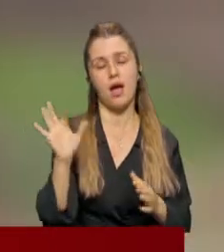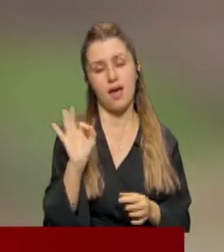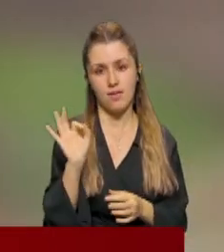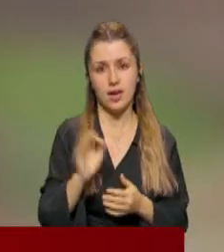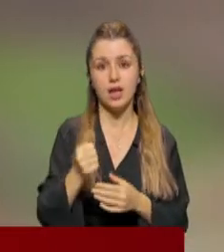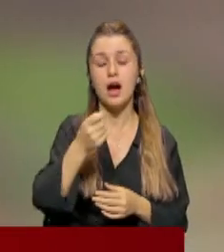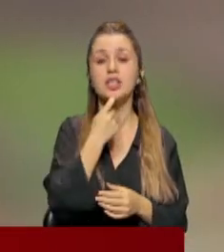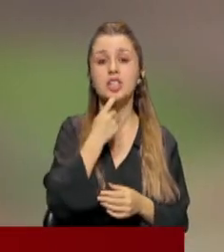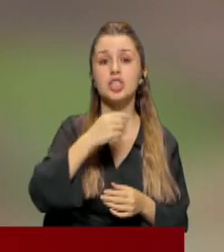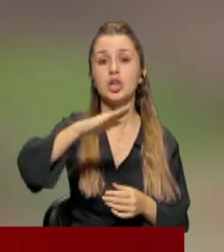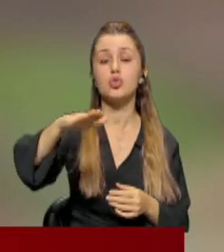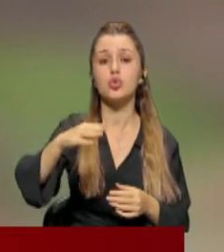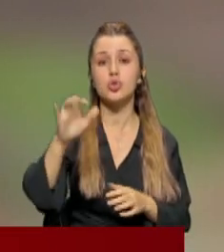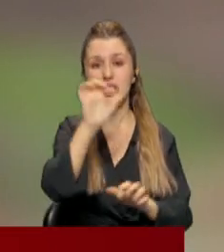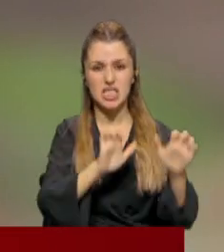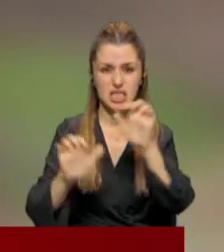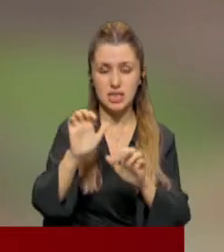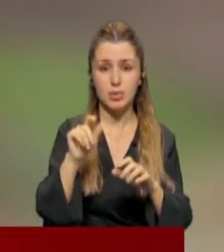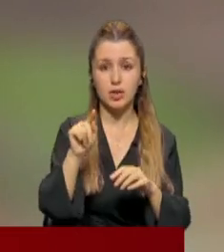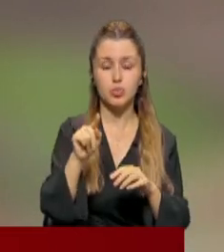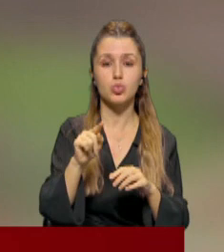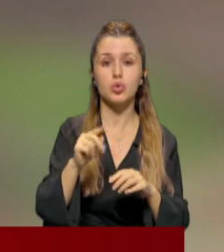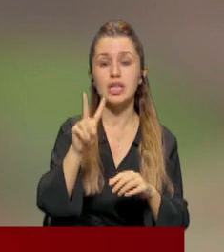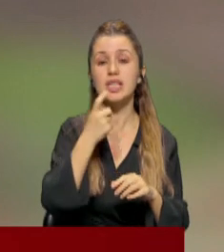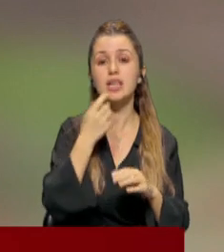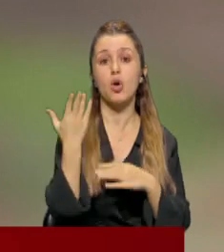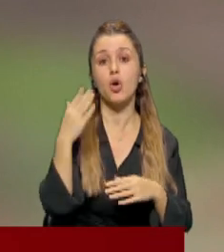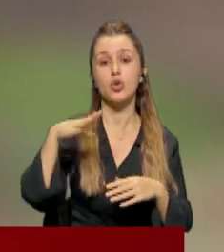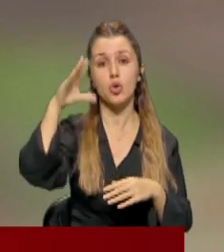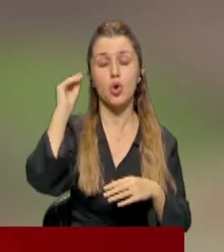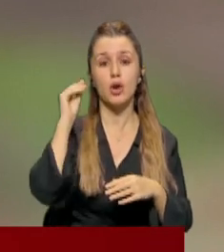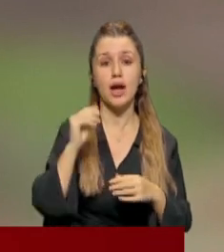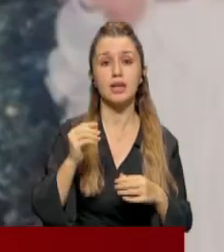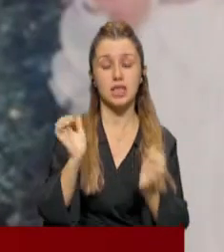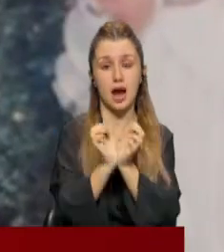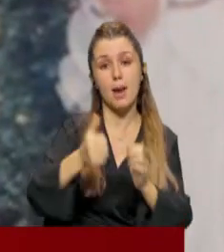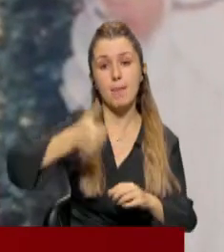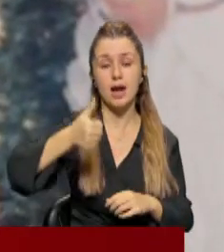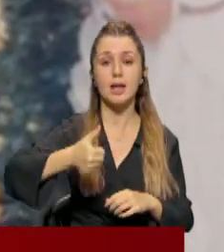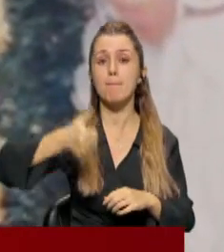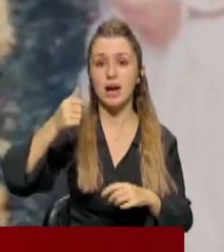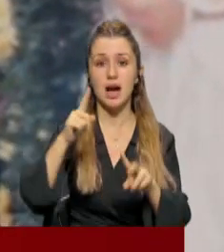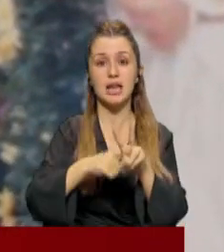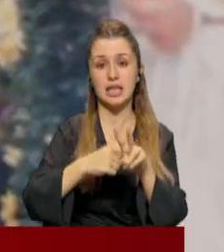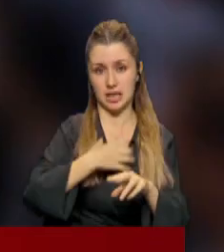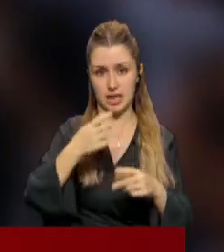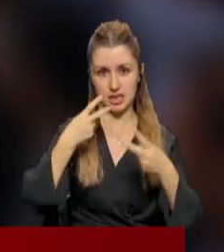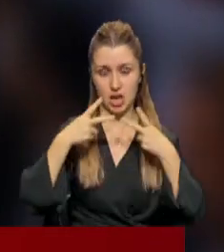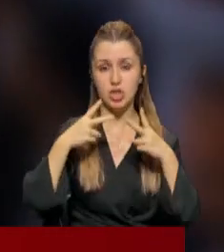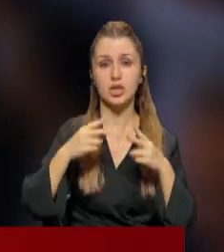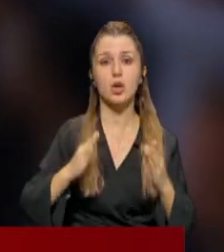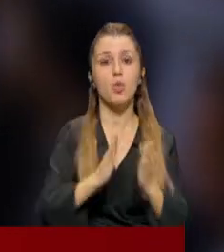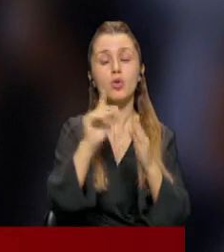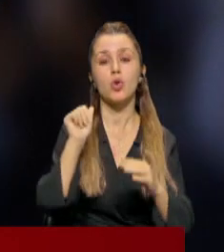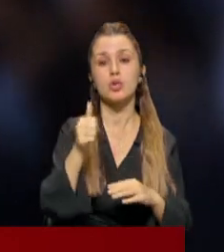Evet. 6 yaşındaki çocuğa cinsel istismarı 2 yıl önce öğrendi Aile ve Sosyal Hizmetler Bakanlığı. Bakan Yanık kendisi açıkladı. Muhalefet